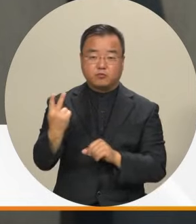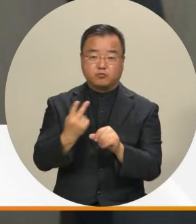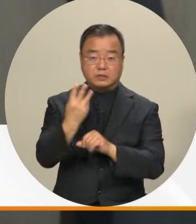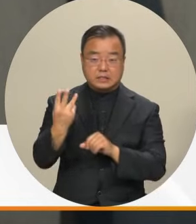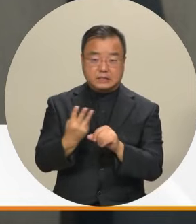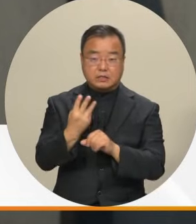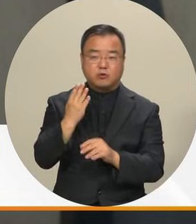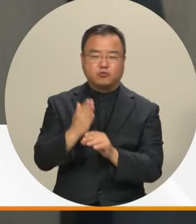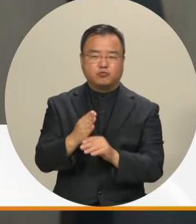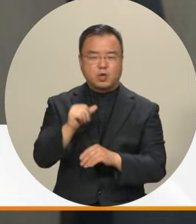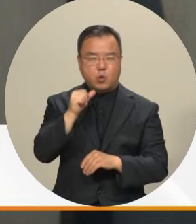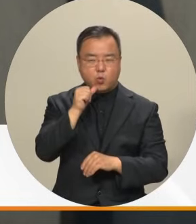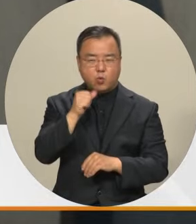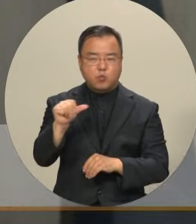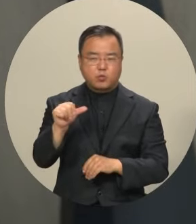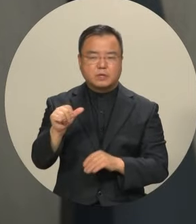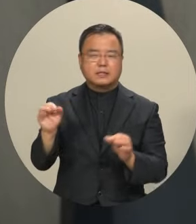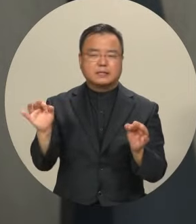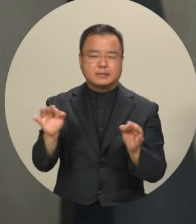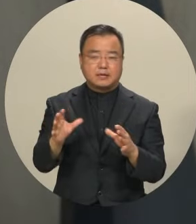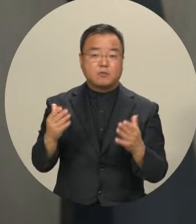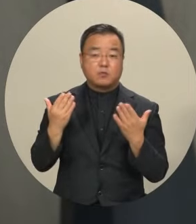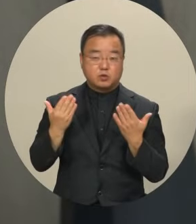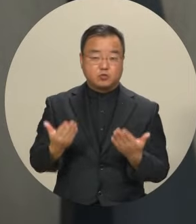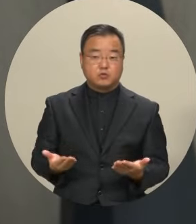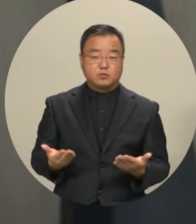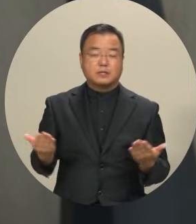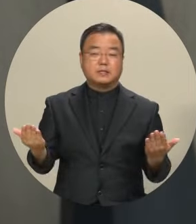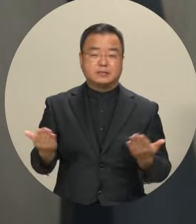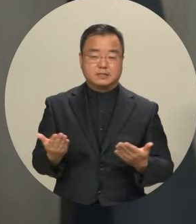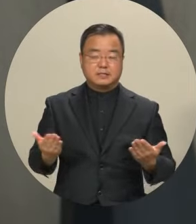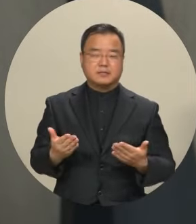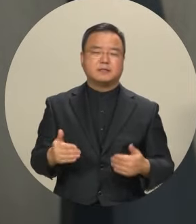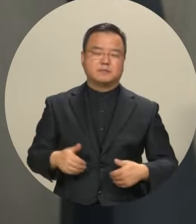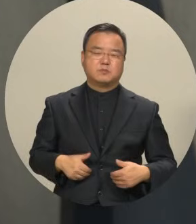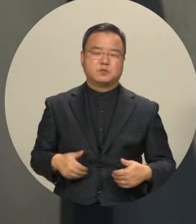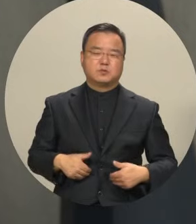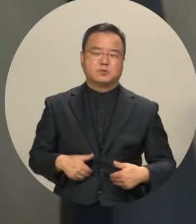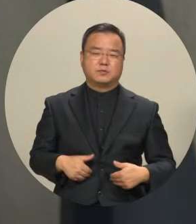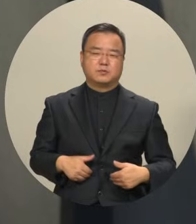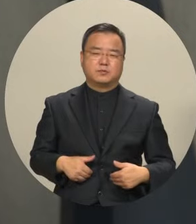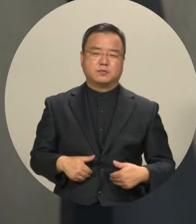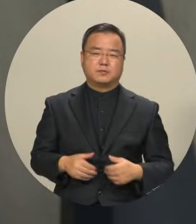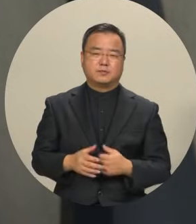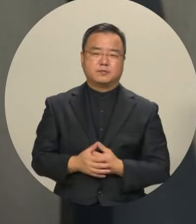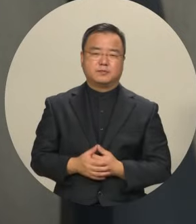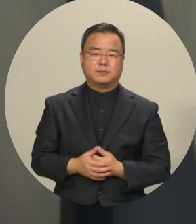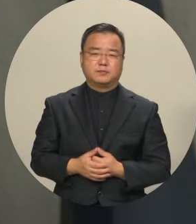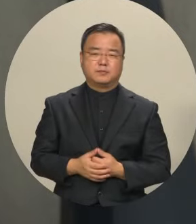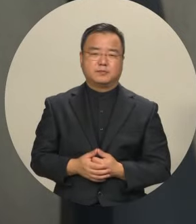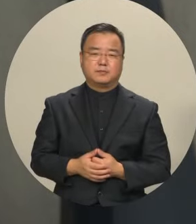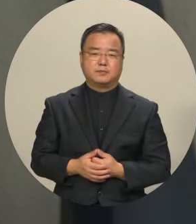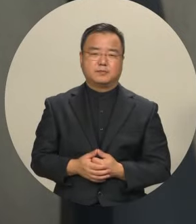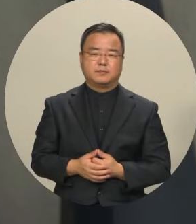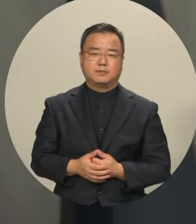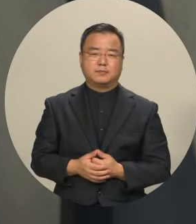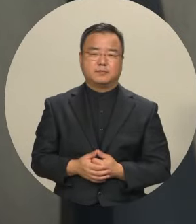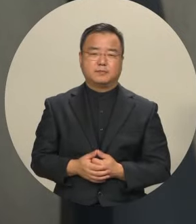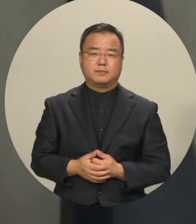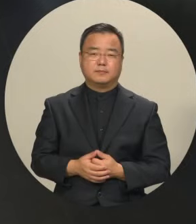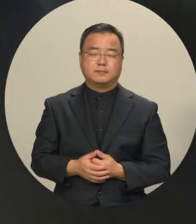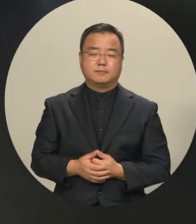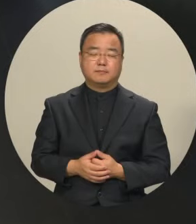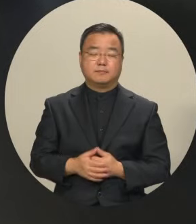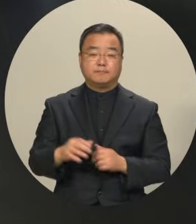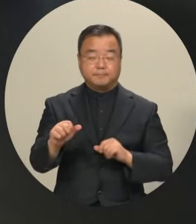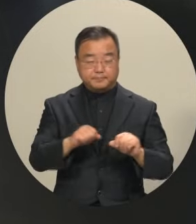5분 작은 쉼 미니 브레이크가 너무나 필요한네 상황 아닌가 싶습니다네